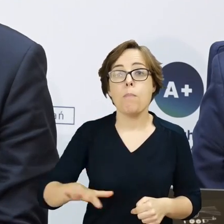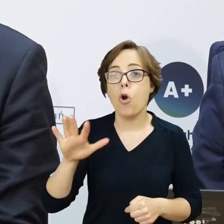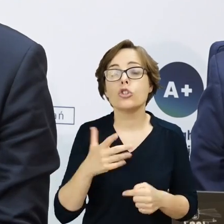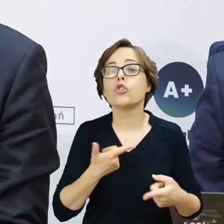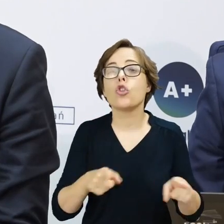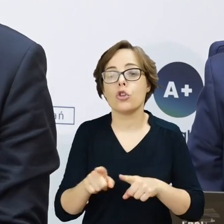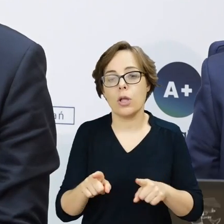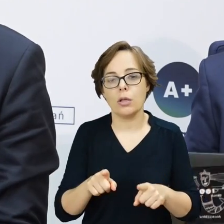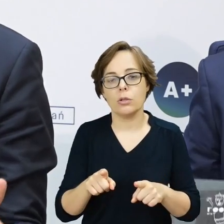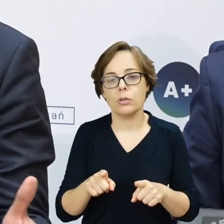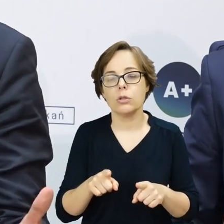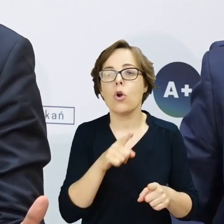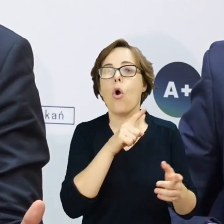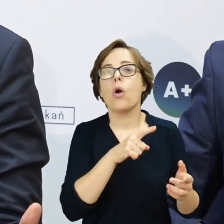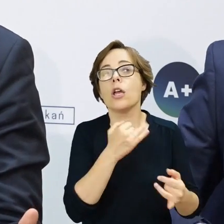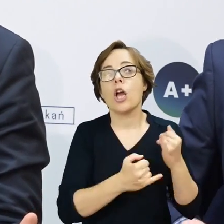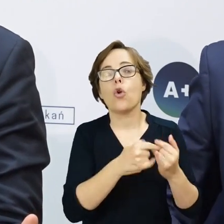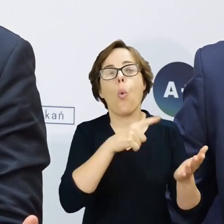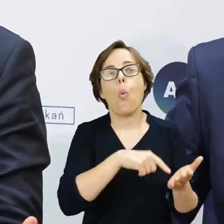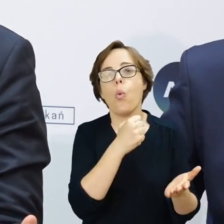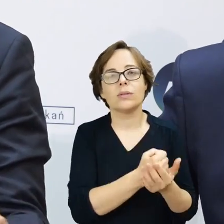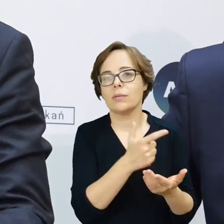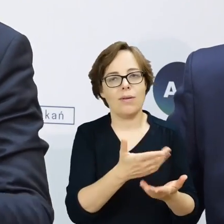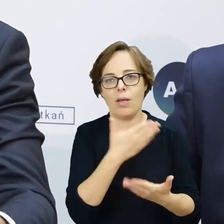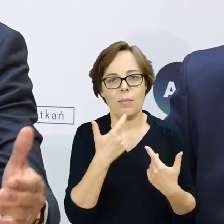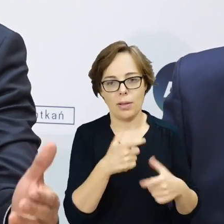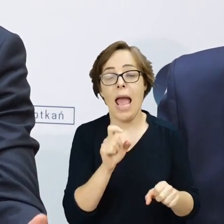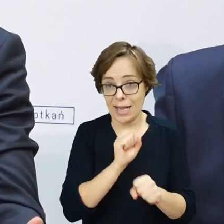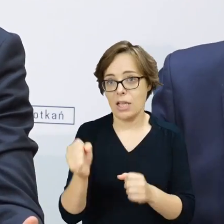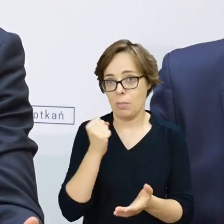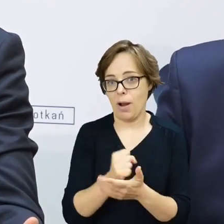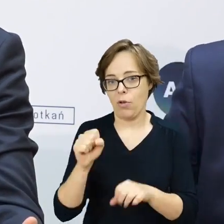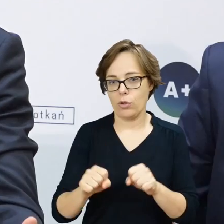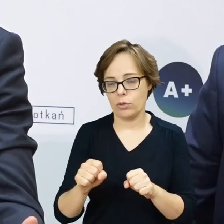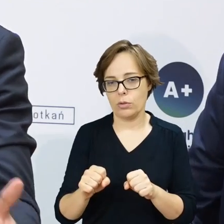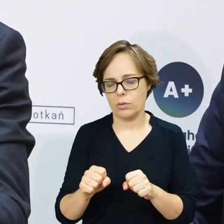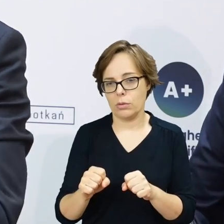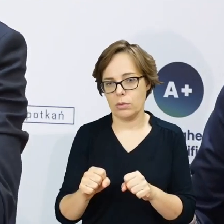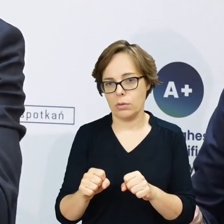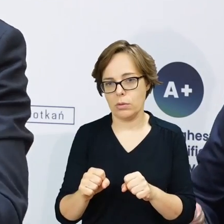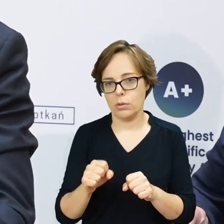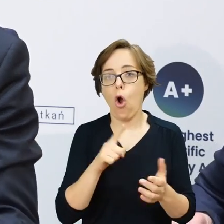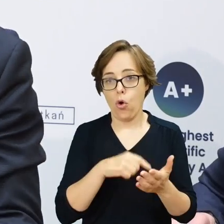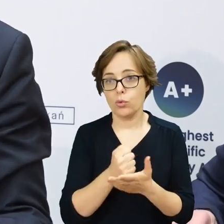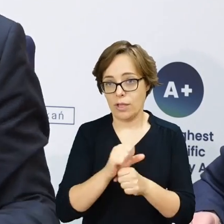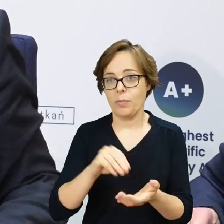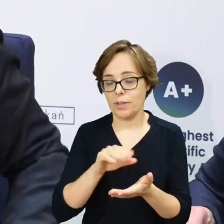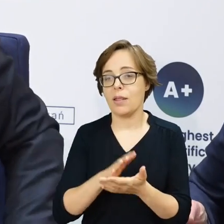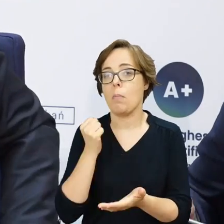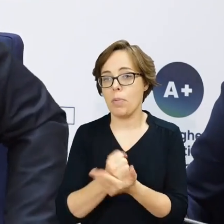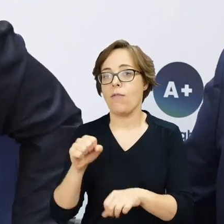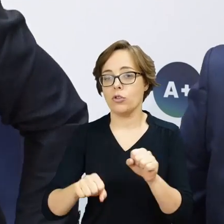milczenie ustawodawcy przy zastrzeżeniu prawa do sądu, przepraszam, zastrzeżeniu w Konstytucji prawa do sądu, ale milczeniu na